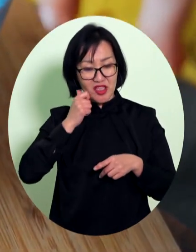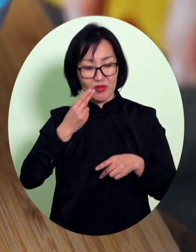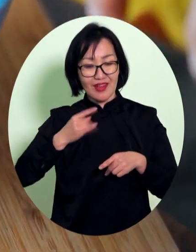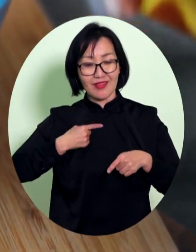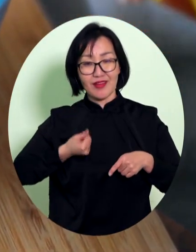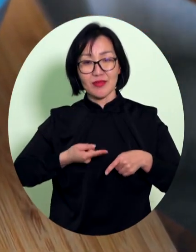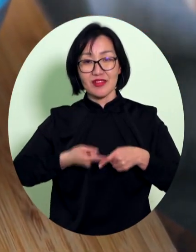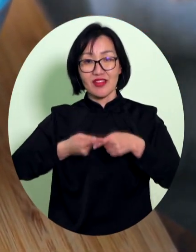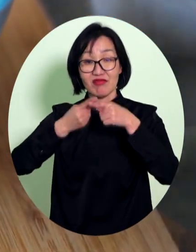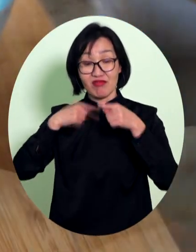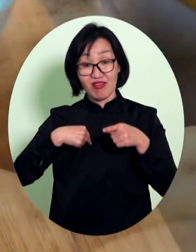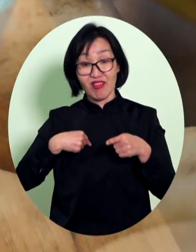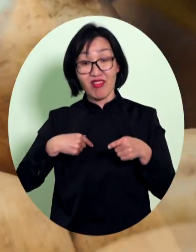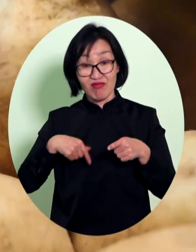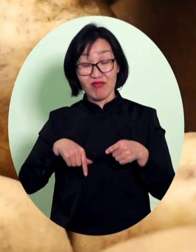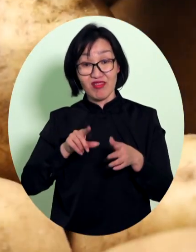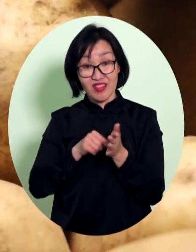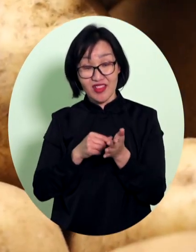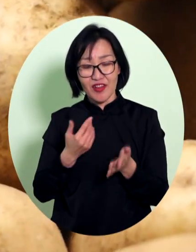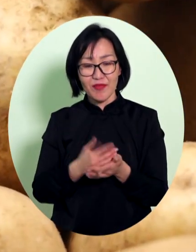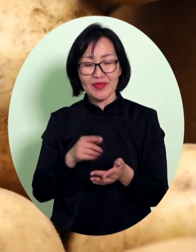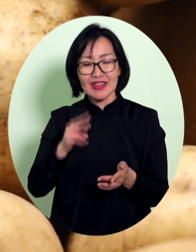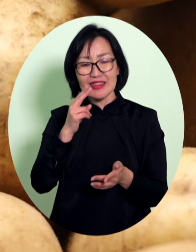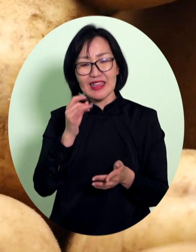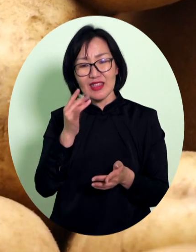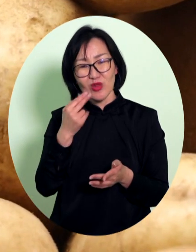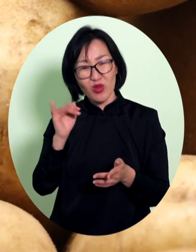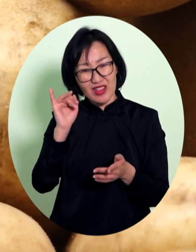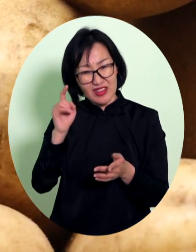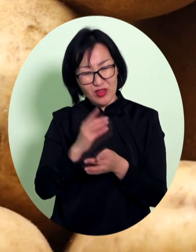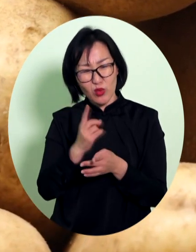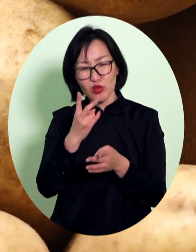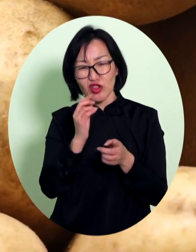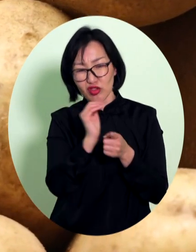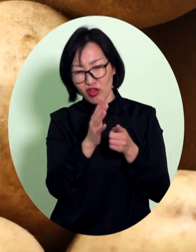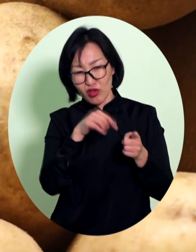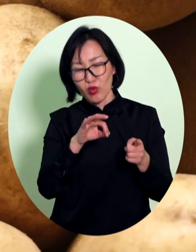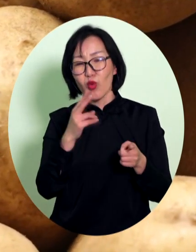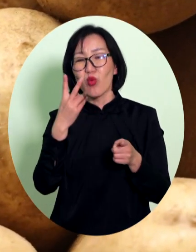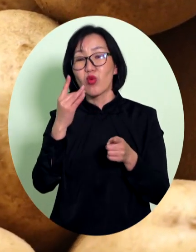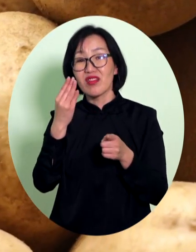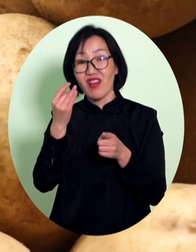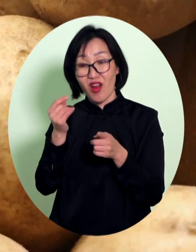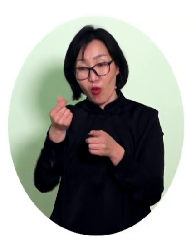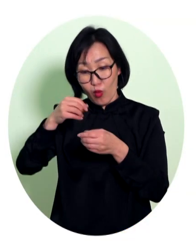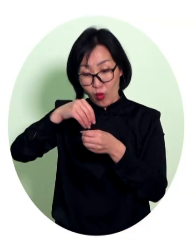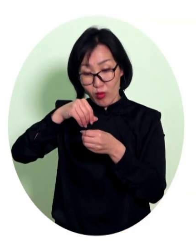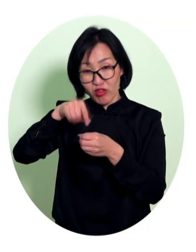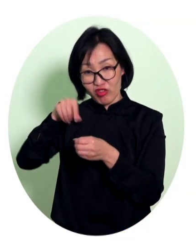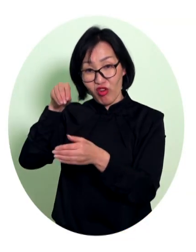сайжруулан олон өвчнөөс урьдчилан сэргийлэхэд тусална. За, харин түмсийг цардуул ихтэй тул хүнсийн ногоон тооцоолгүй үр тарианы ангилалд оруулахыг зөвлөж